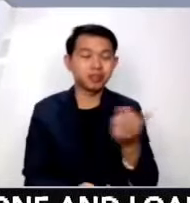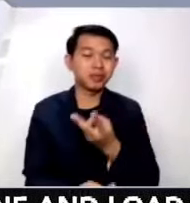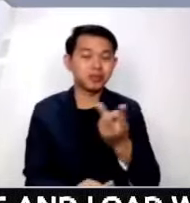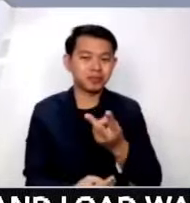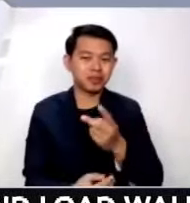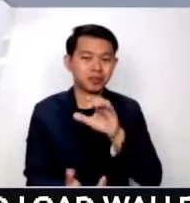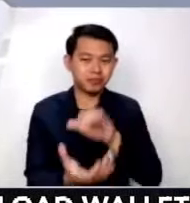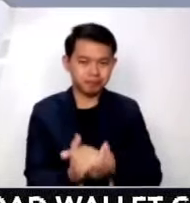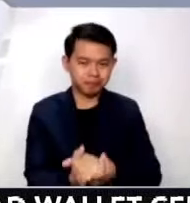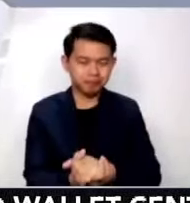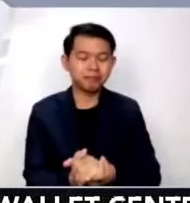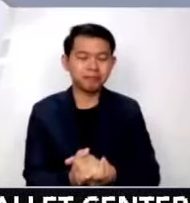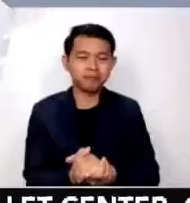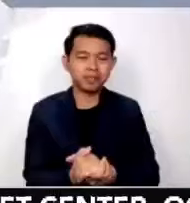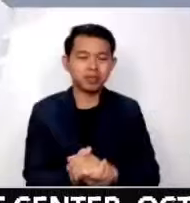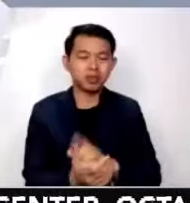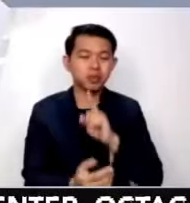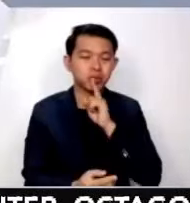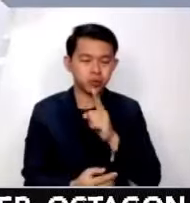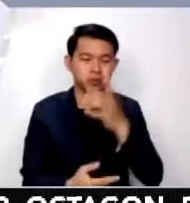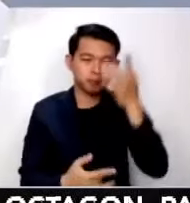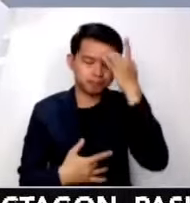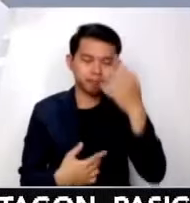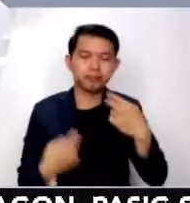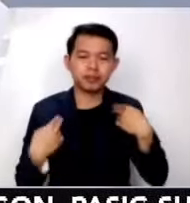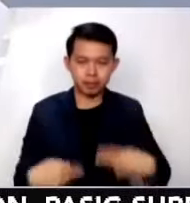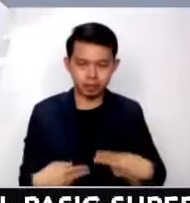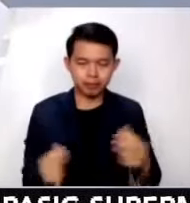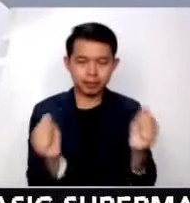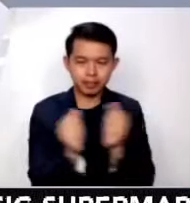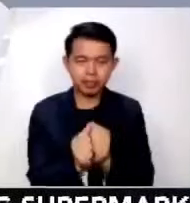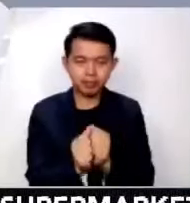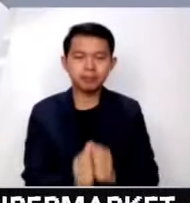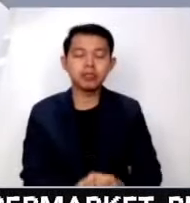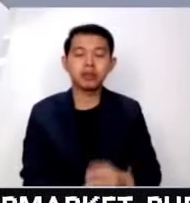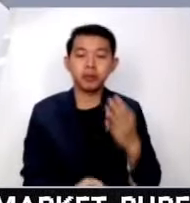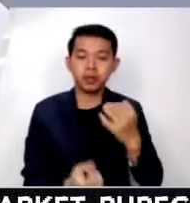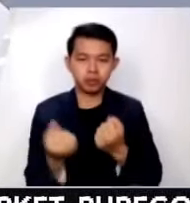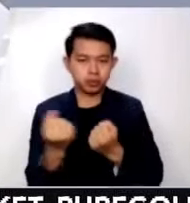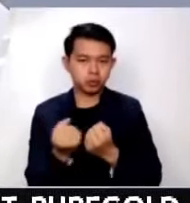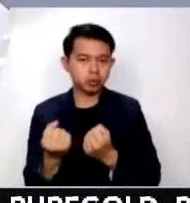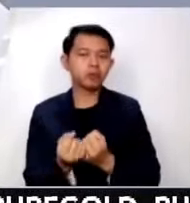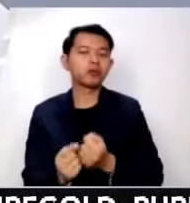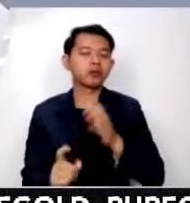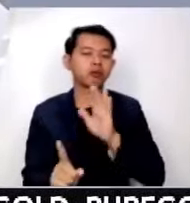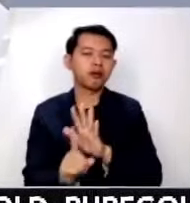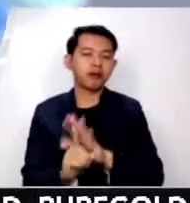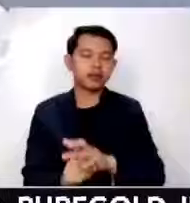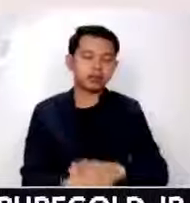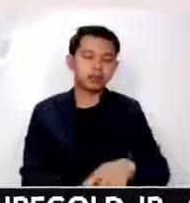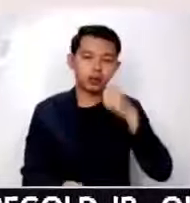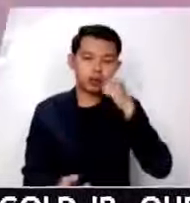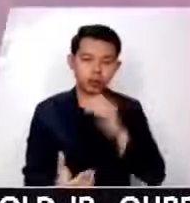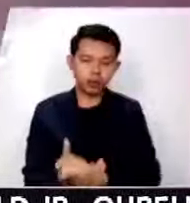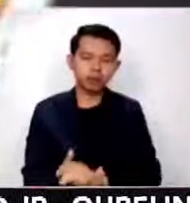na pagpapakita ng suporta sa bisis na nakikipaglaban sa cancer. May report si Oscar Oida.